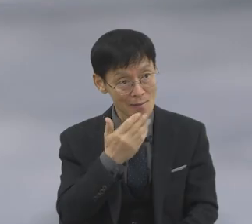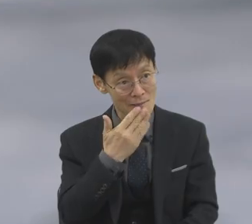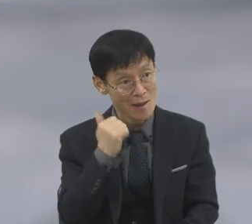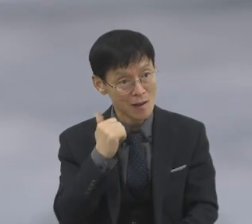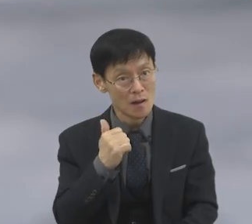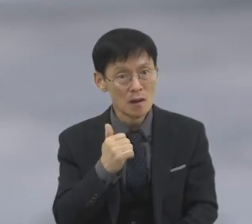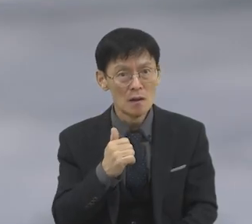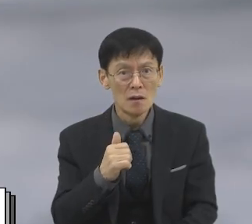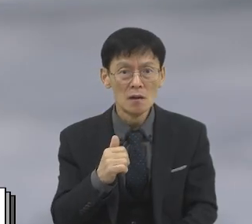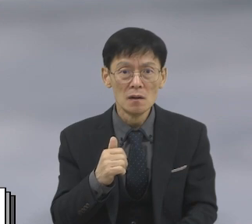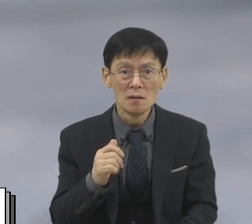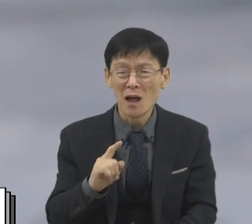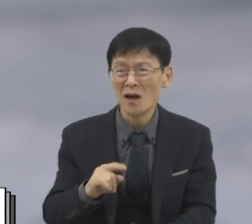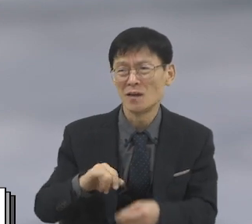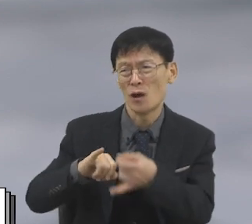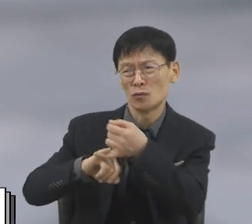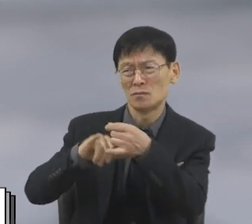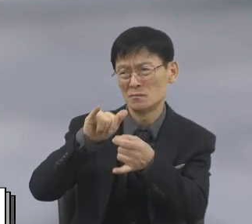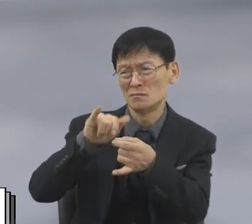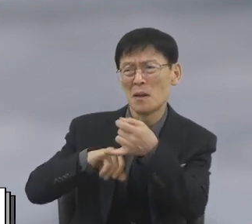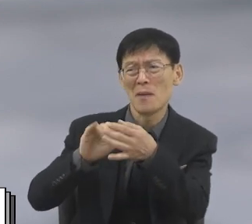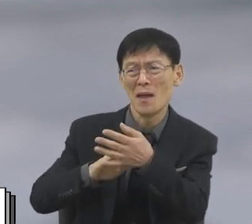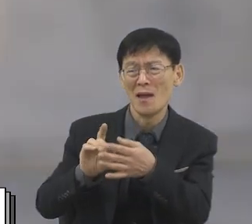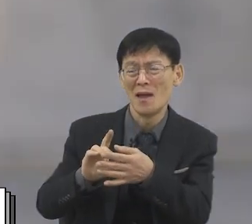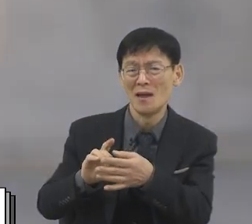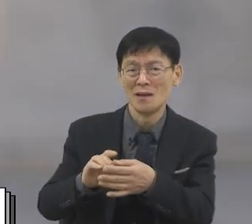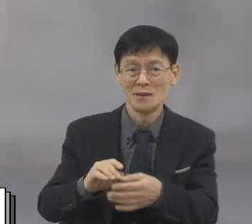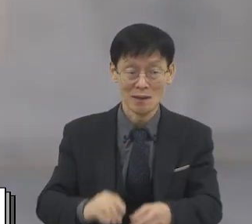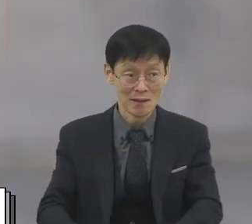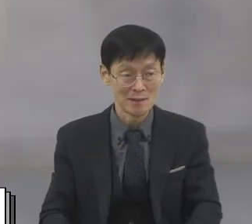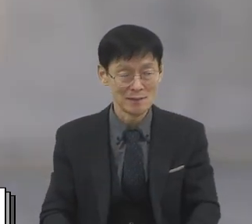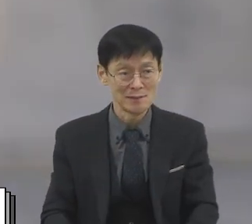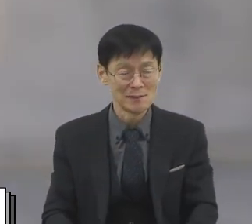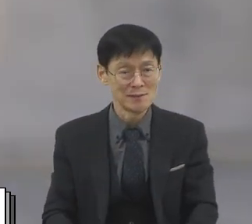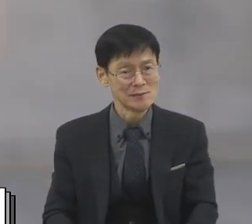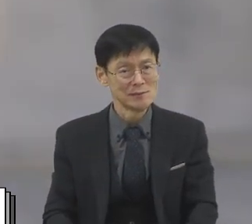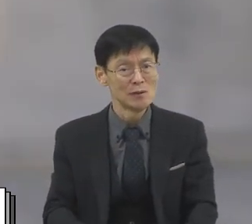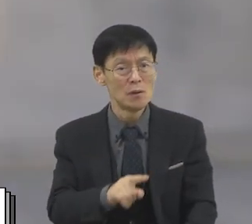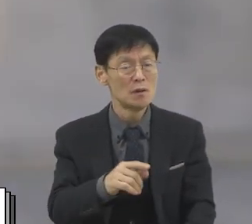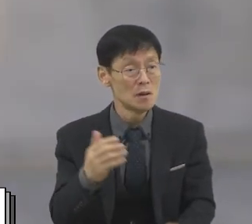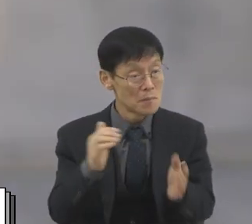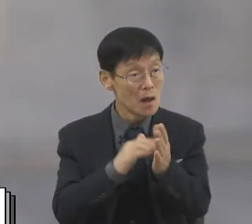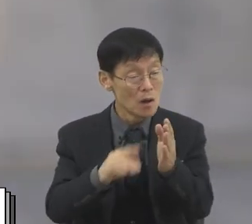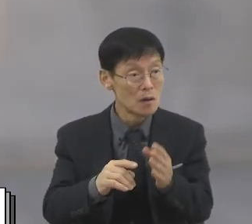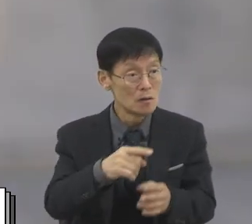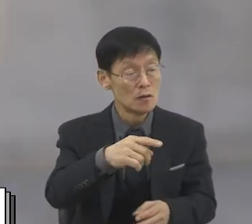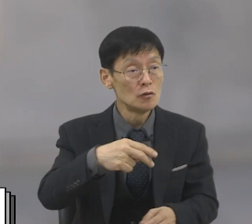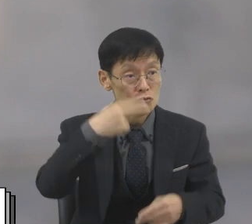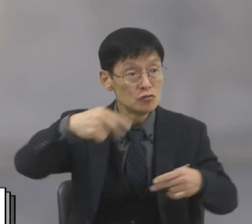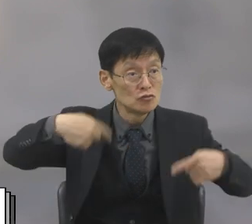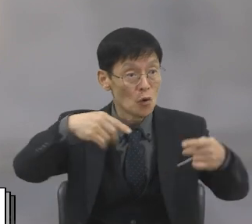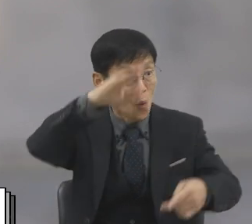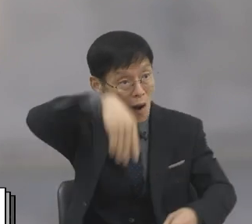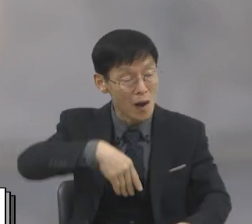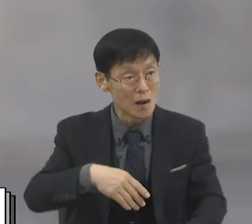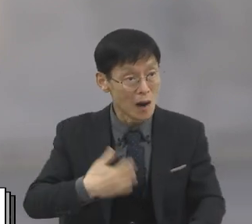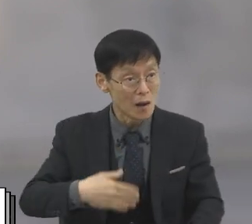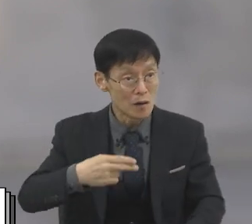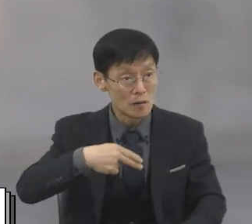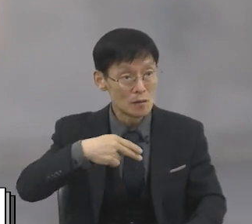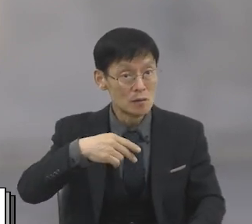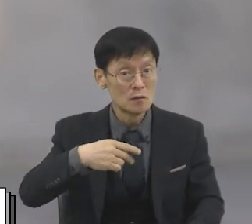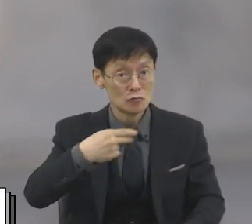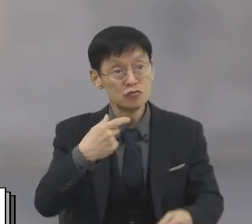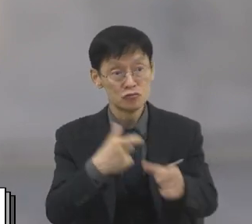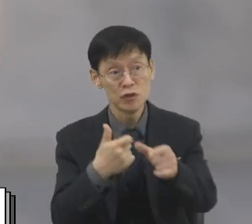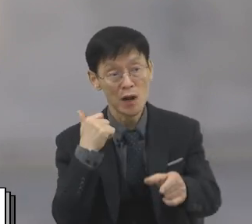할까? 저희 약속이 있어서. 아, 그래? 그럼 그 일정 마치고 이쪽에 낭만포차로 넘어와.